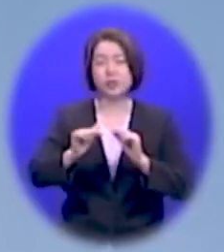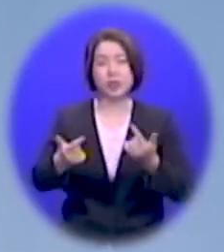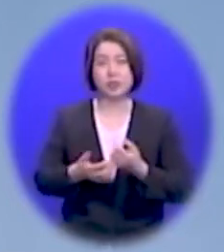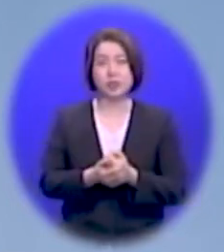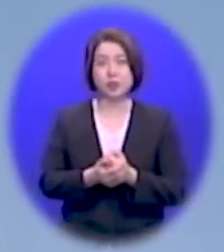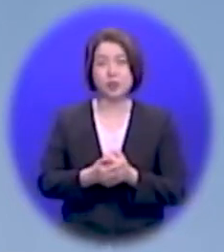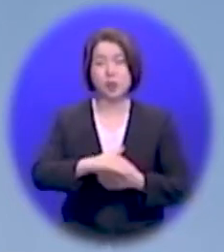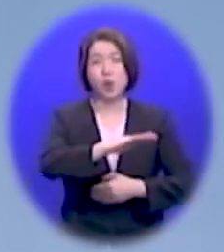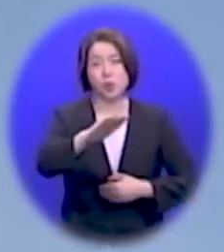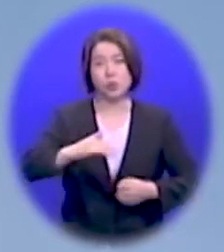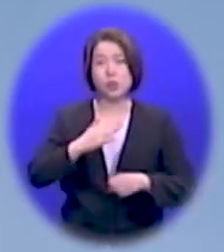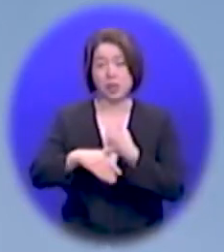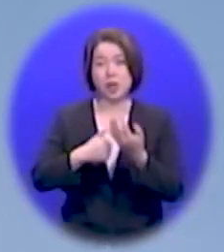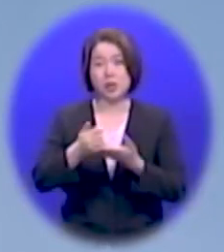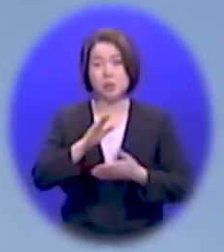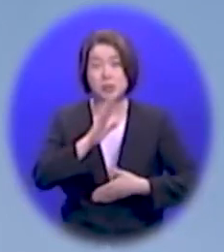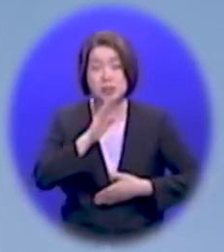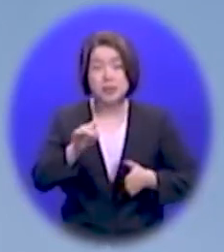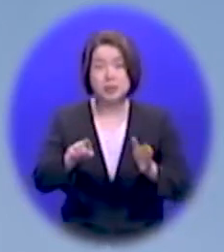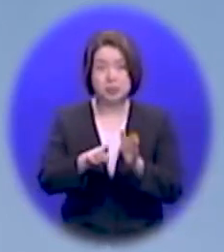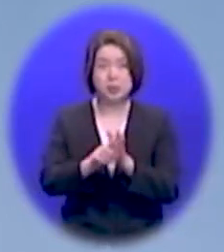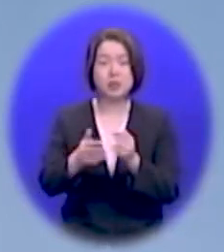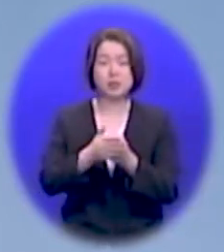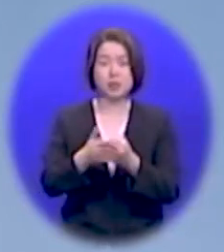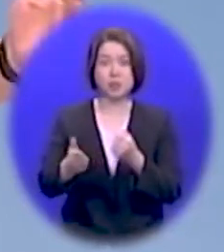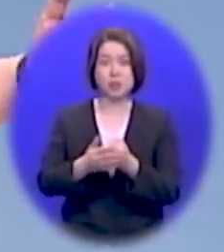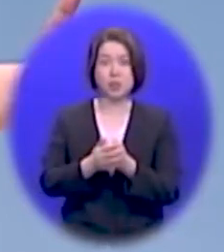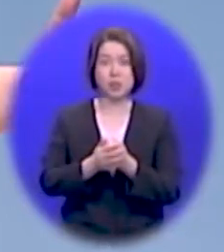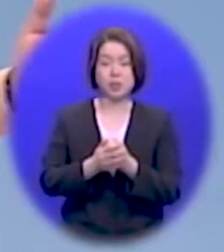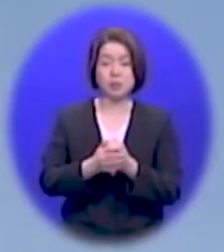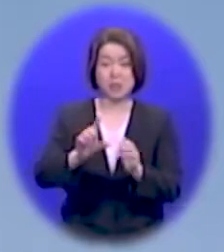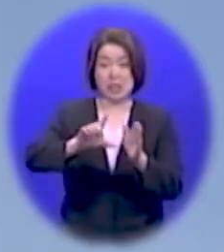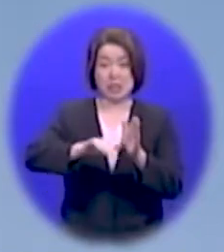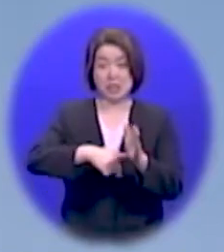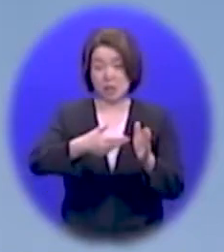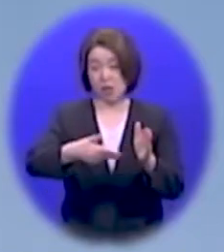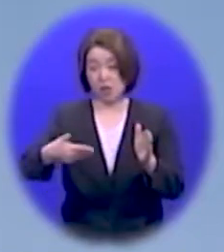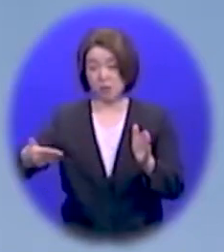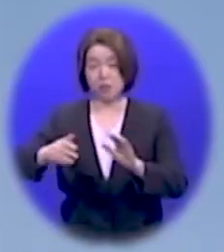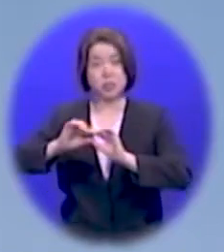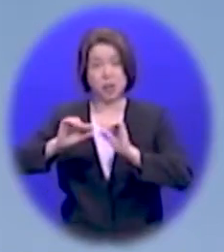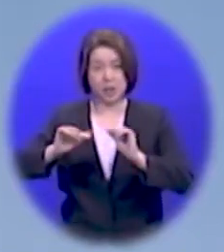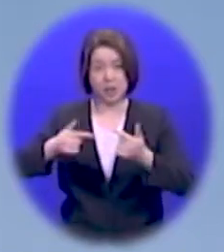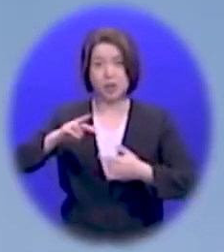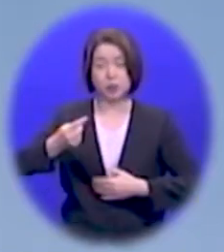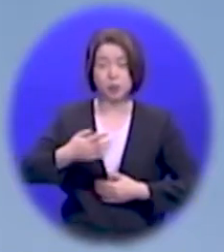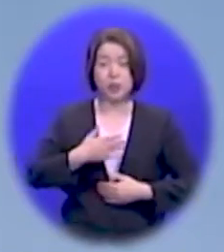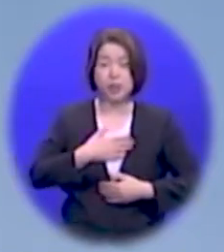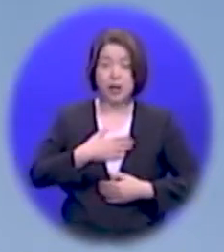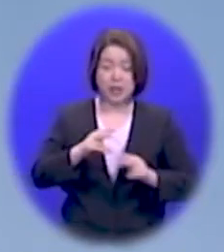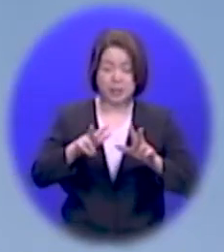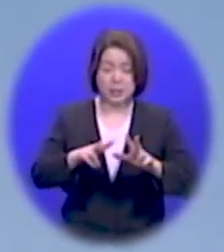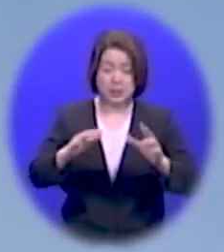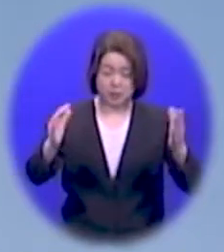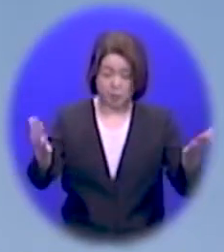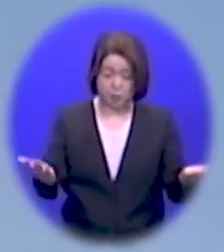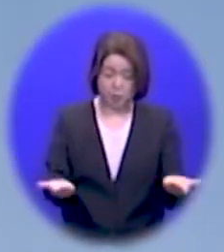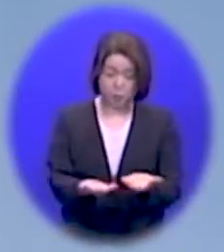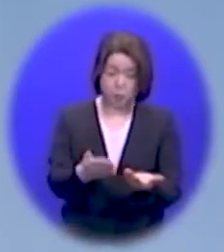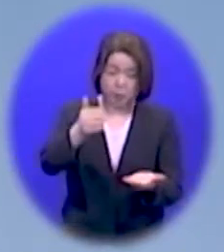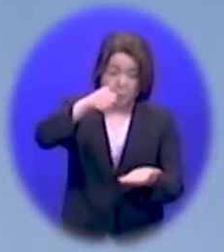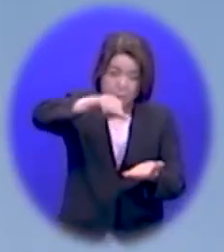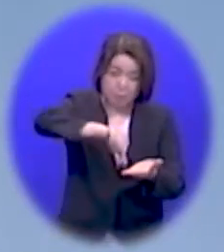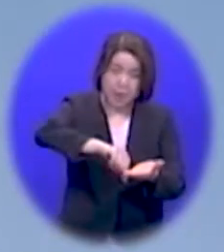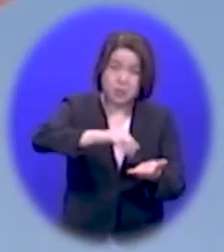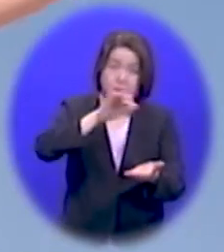하나님을 진짜 믿으니까 꼭 지나지 않아도 지금 내가 웅덩이에 빠져 있는 것 같은 처지 라도